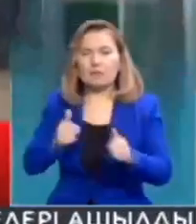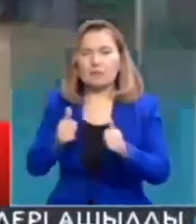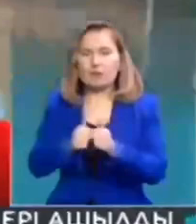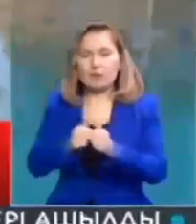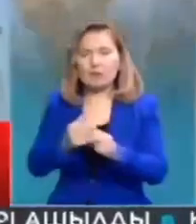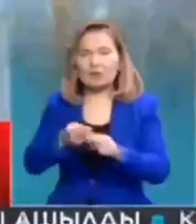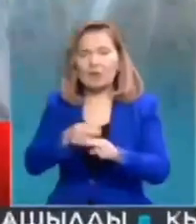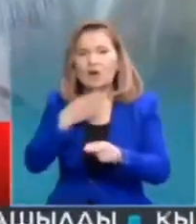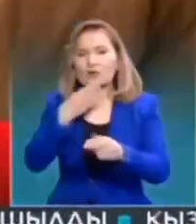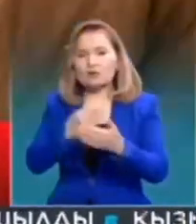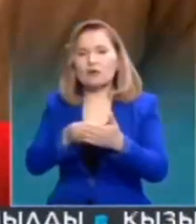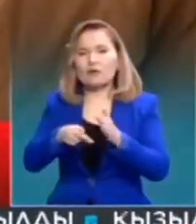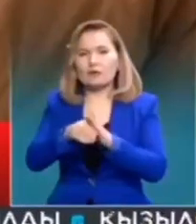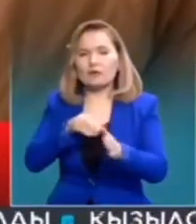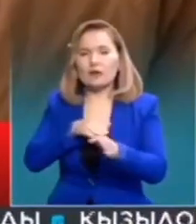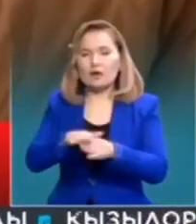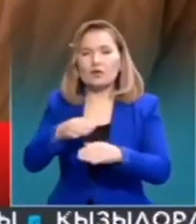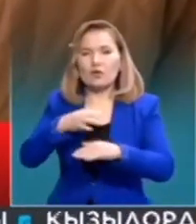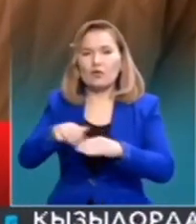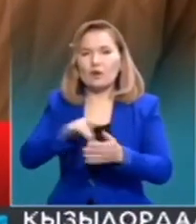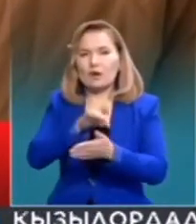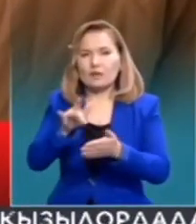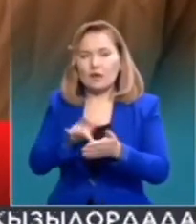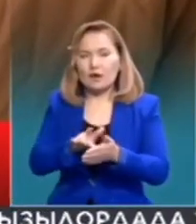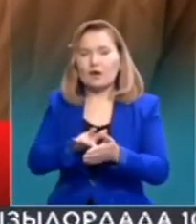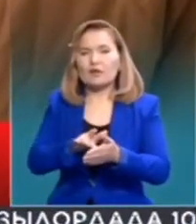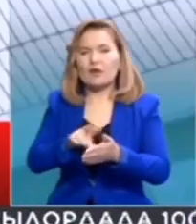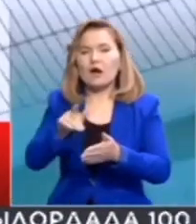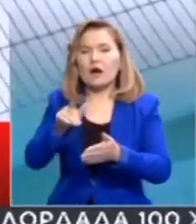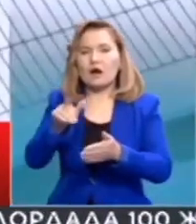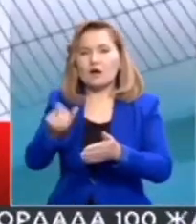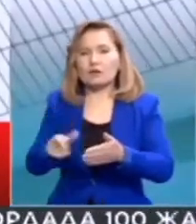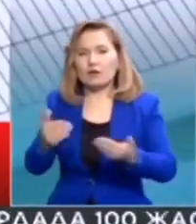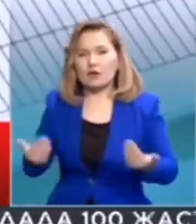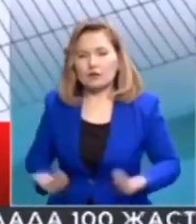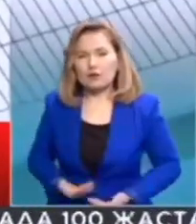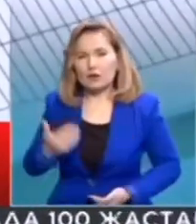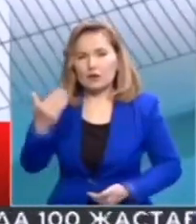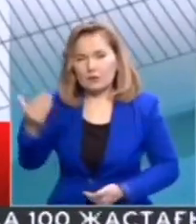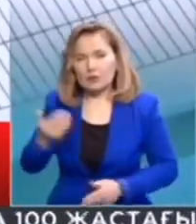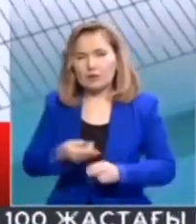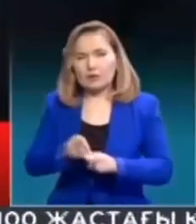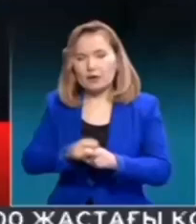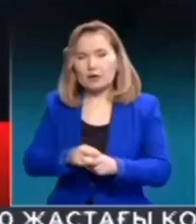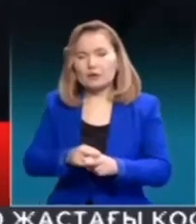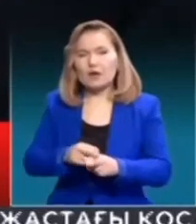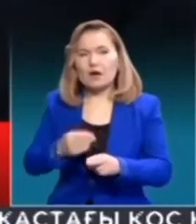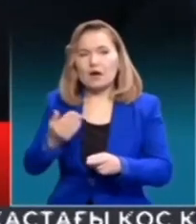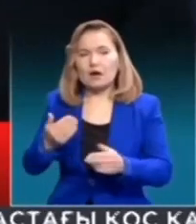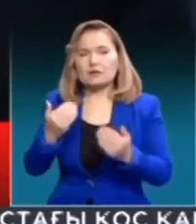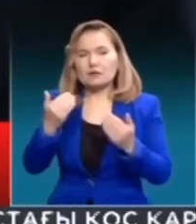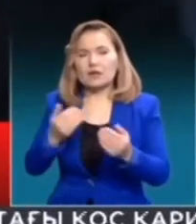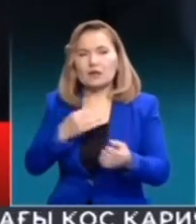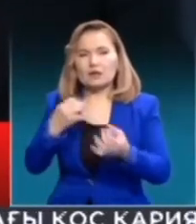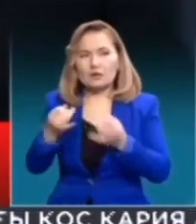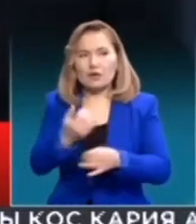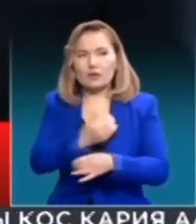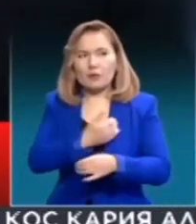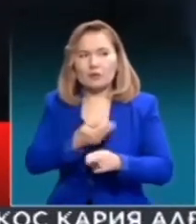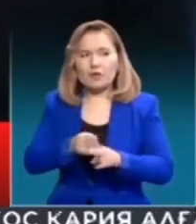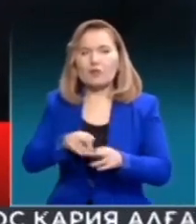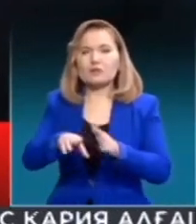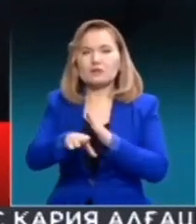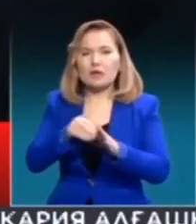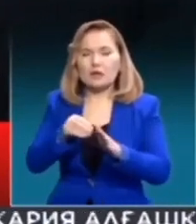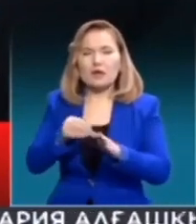ғана өз таңдауын жасаған Көкшетау қаласының тұрғыны Ерлан Наурызбаев тұр. Ерлан Амангелдіұлы, жалпы осы сайлаудың